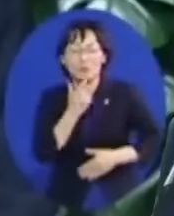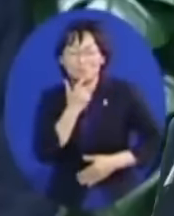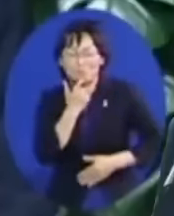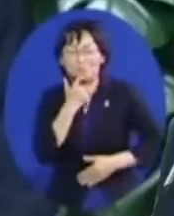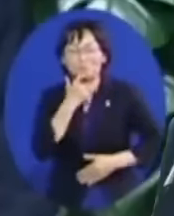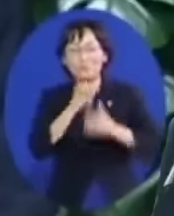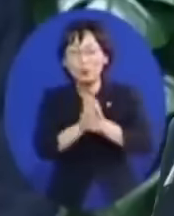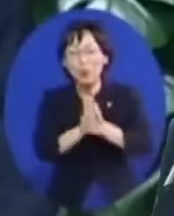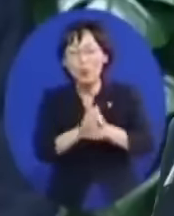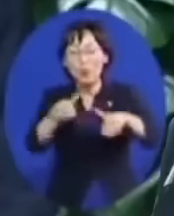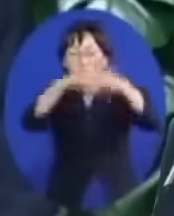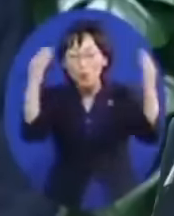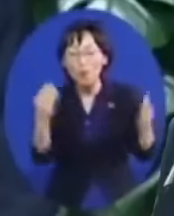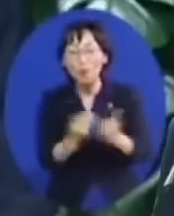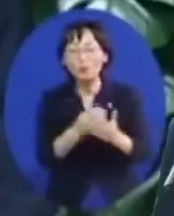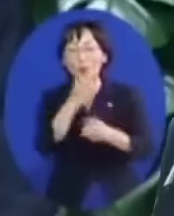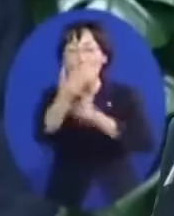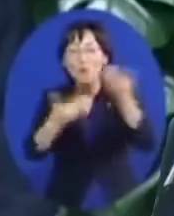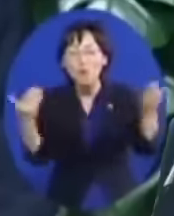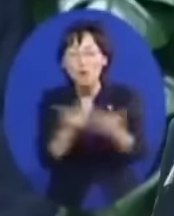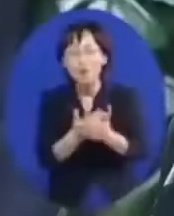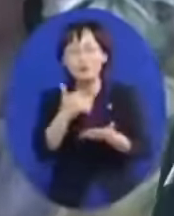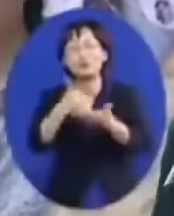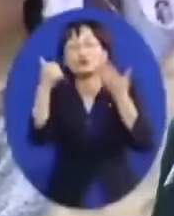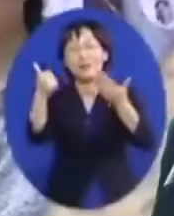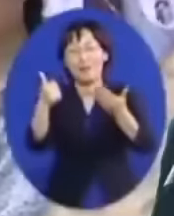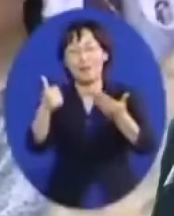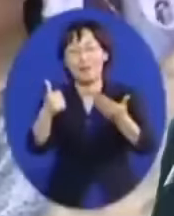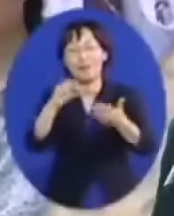결과에 이제는 온 가족이 회개하고 주께로 돌아왔다.